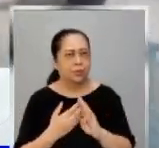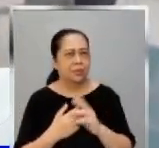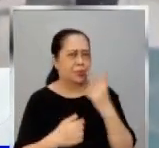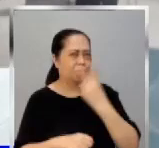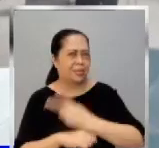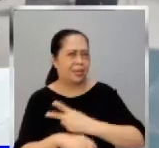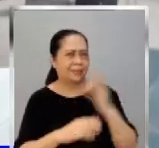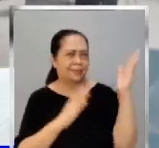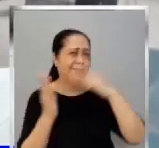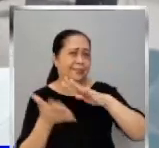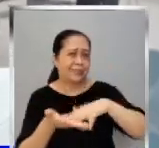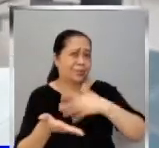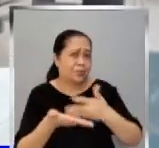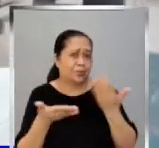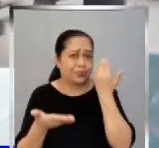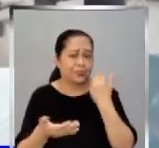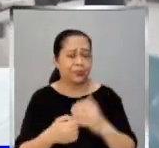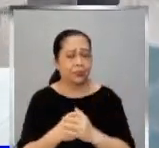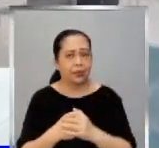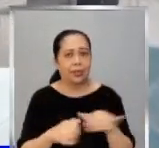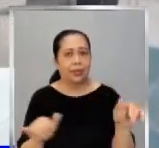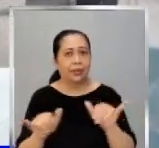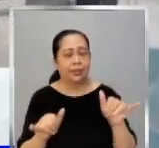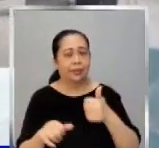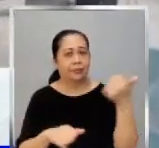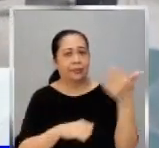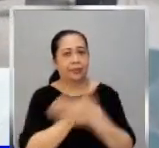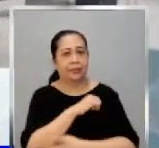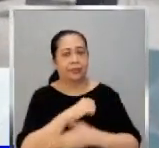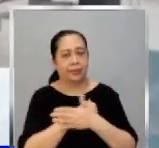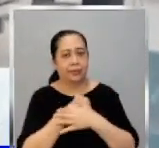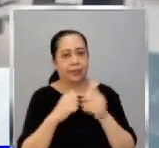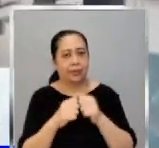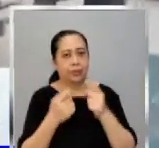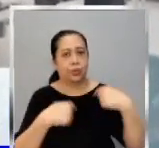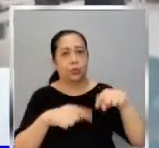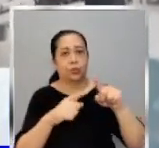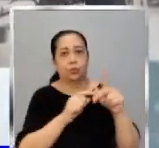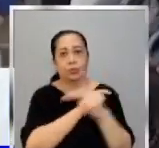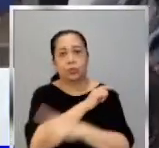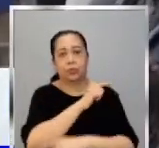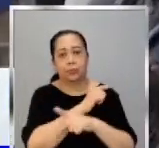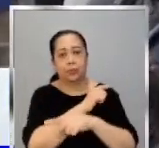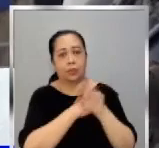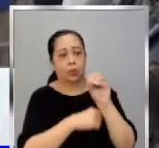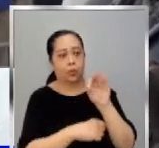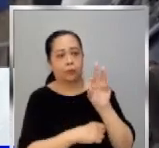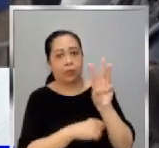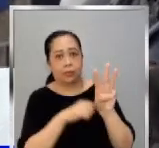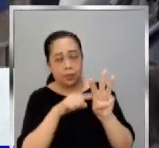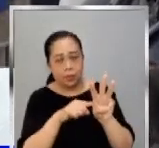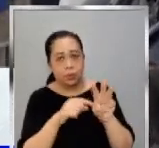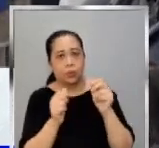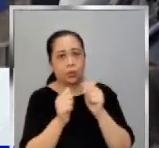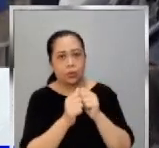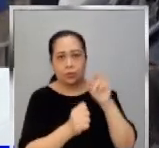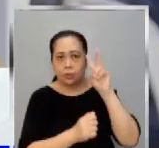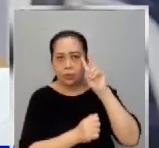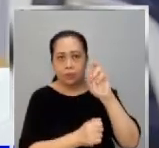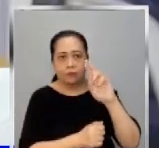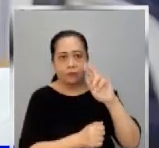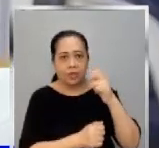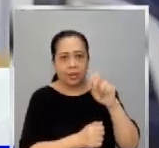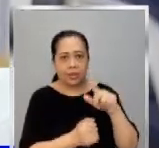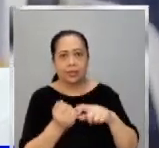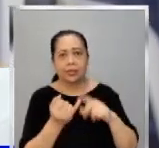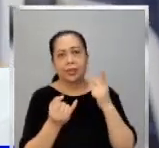schedule. Mga galing din sa ibang bansa at paprobinsya sana ang mga OFW na sina Vergel at Kirana. Galing